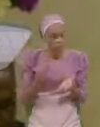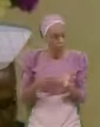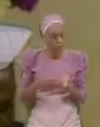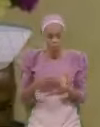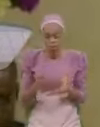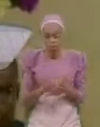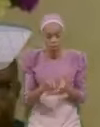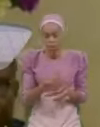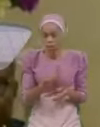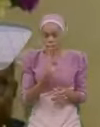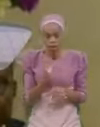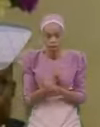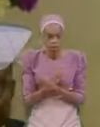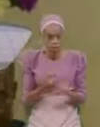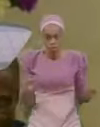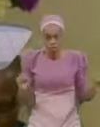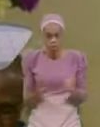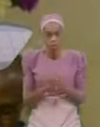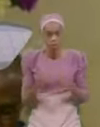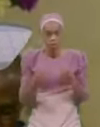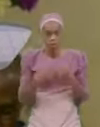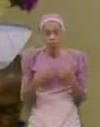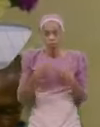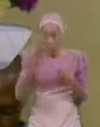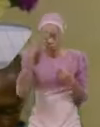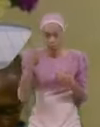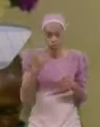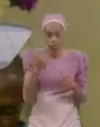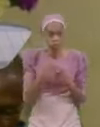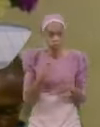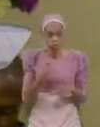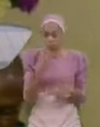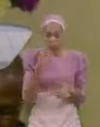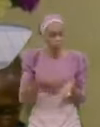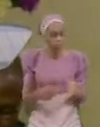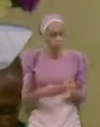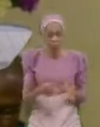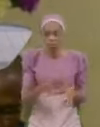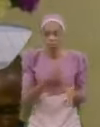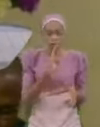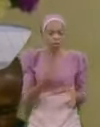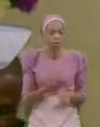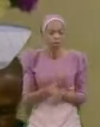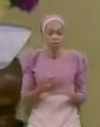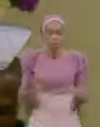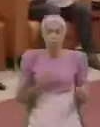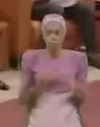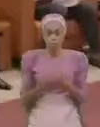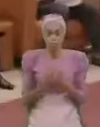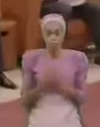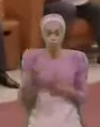bien qu'ils a la connaissance de la parole veut pas dire qu'ils sont sauvés je prie que Dieu nous aide au nom de